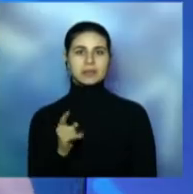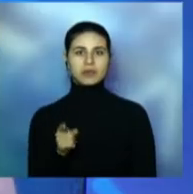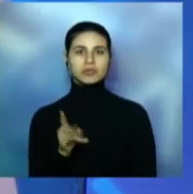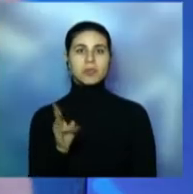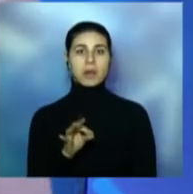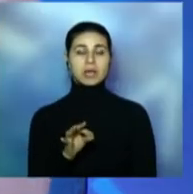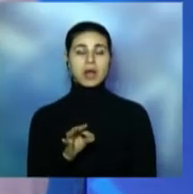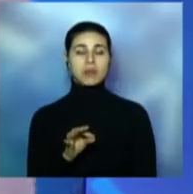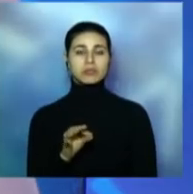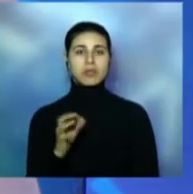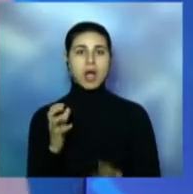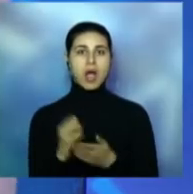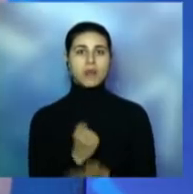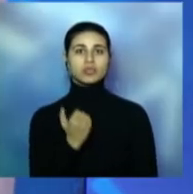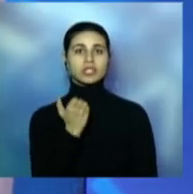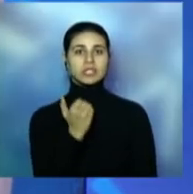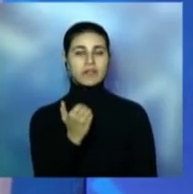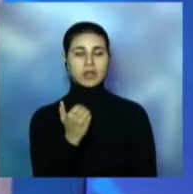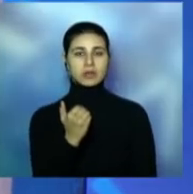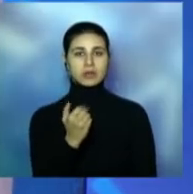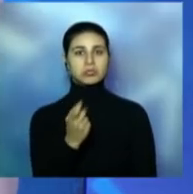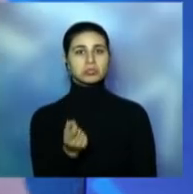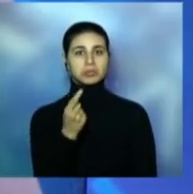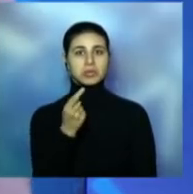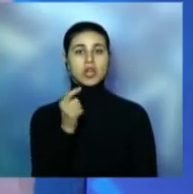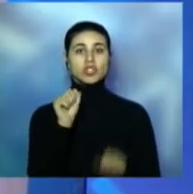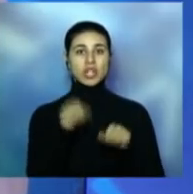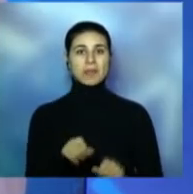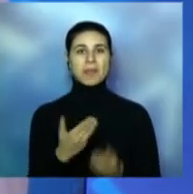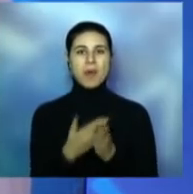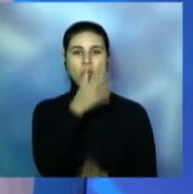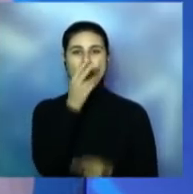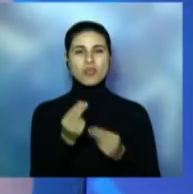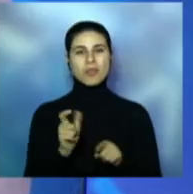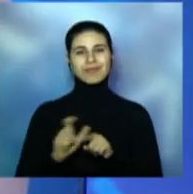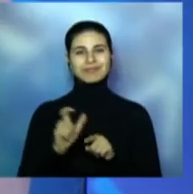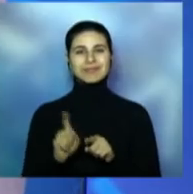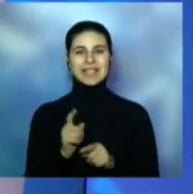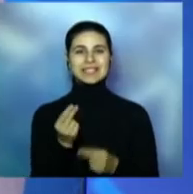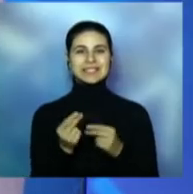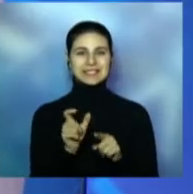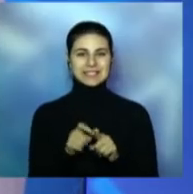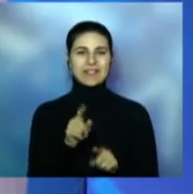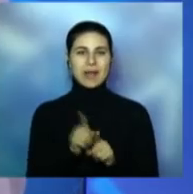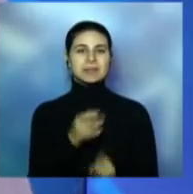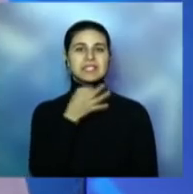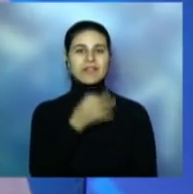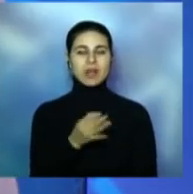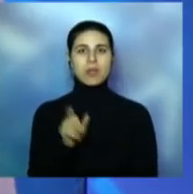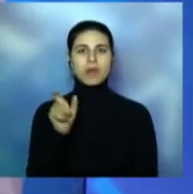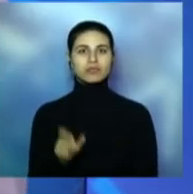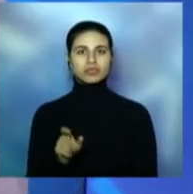Magram, აღმოჩნდა თქვენი საუბრიდან გამომდინარე, რომ შეიძლება შეფასებაში იყოს შეფერხება